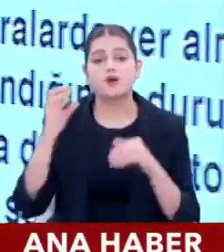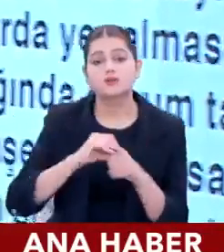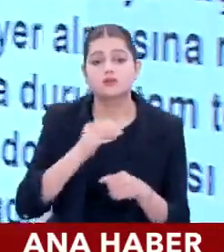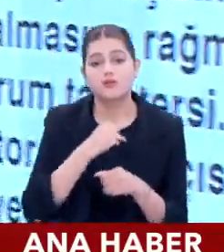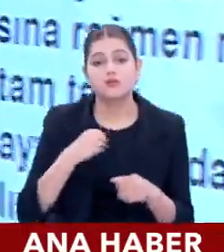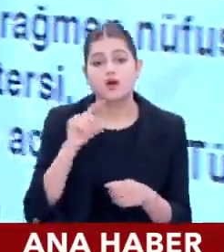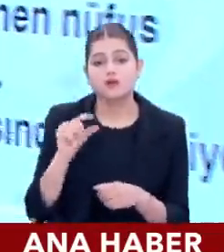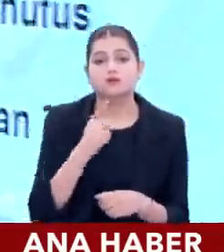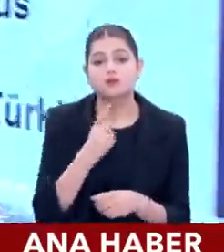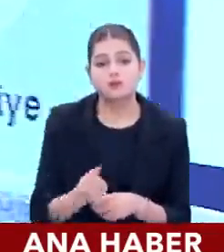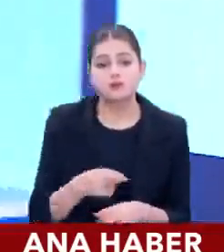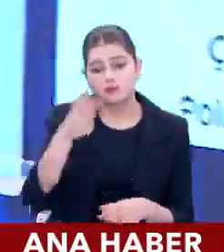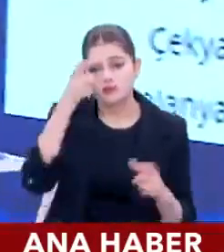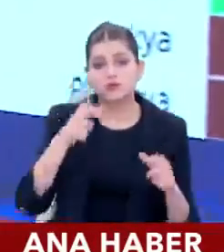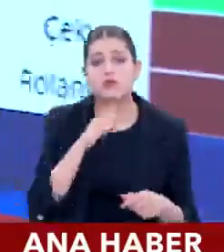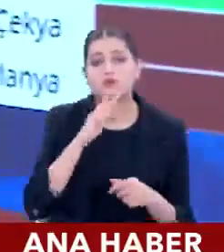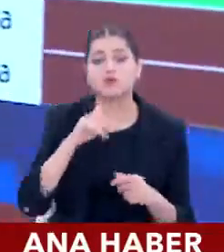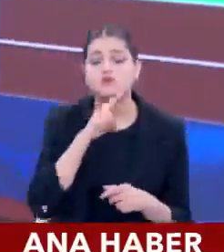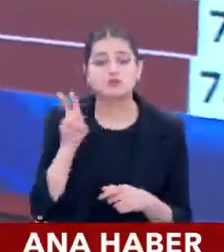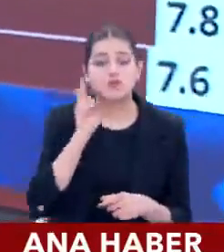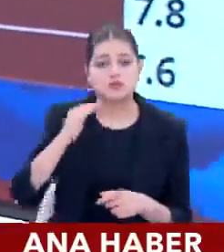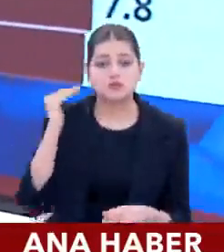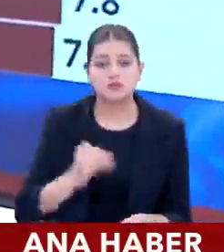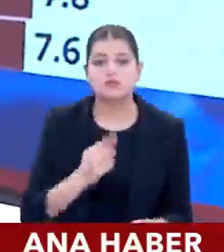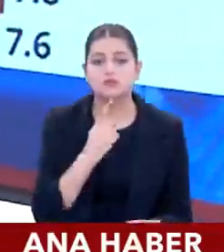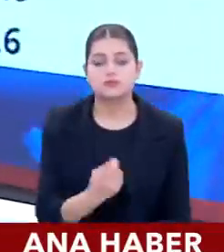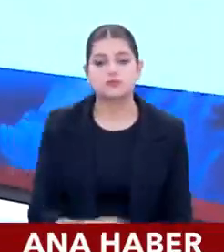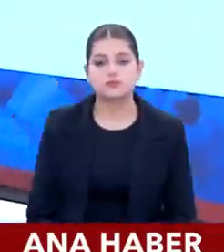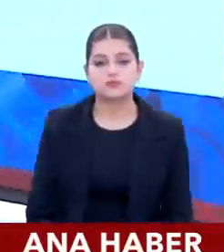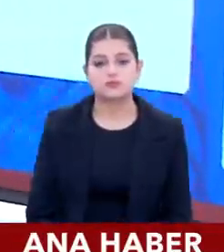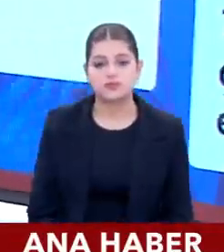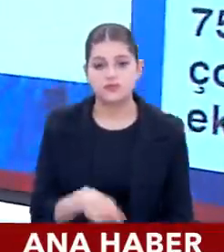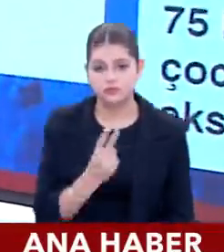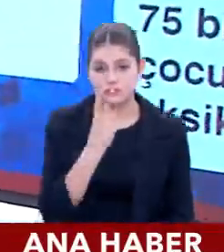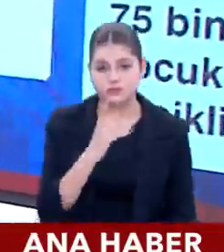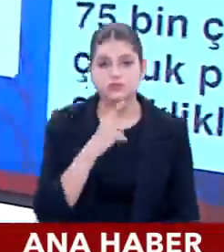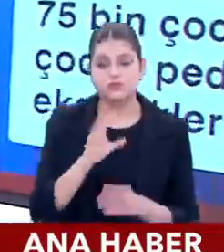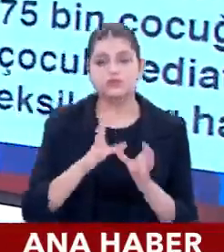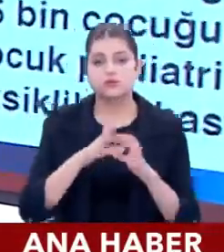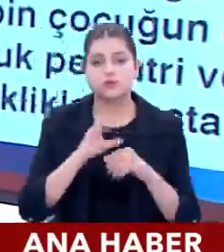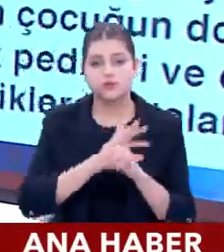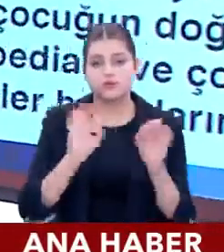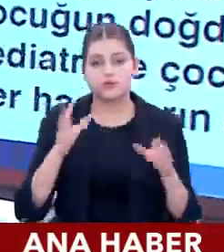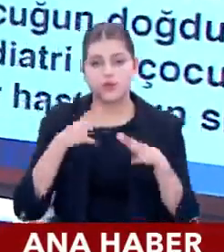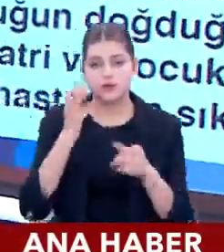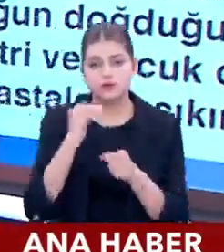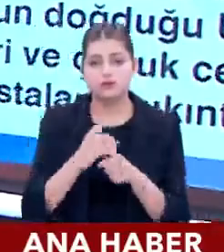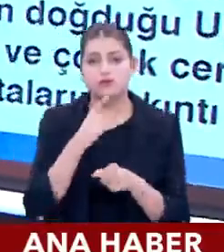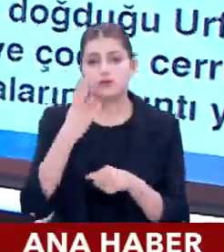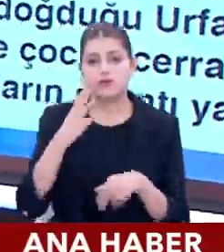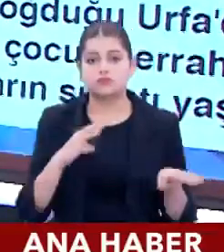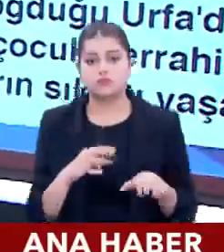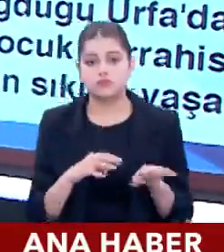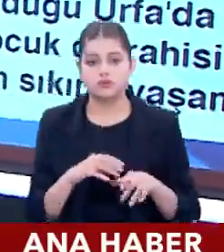bakıldığında ise Türkiye Avrupa'da Sonuncusu da yer alıyor ve bunu gösteren çok Somut bir veri var paylaşacağım size dört